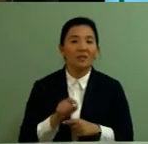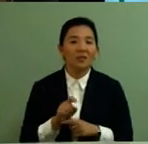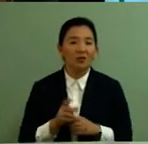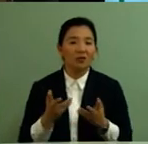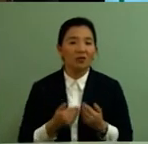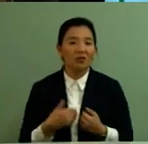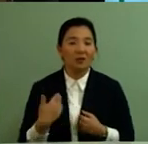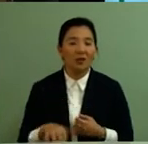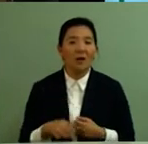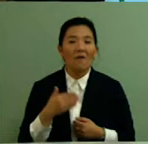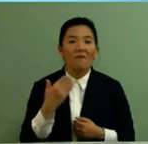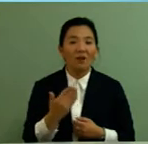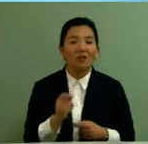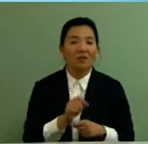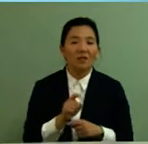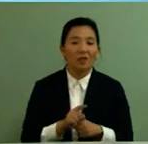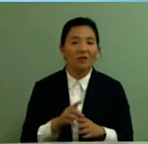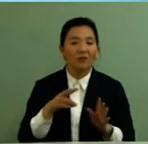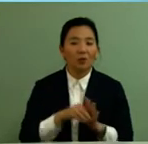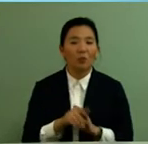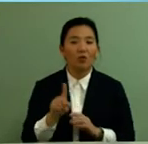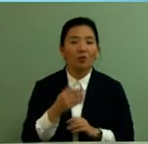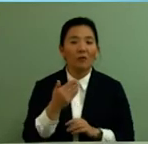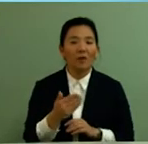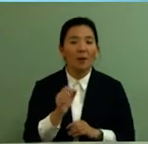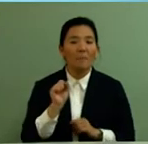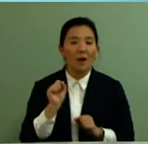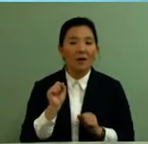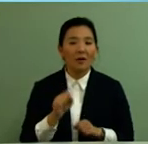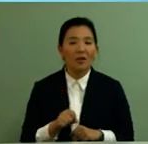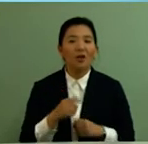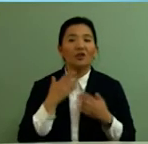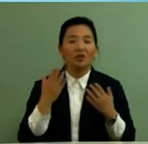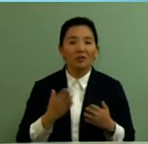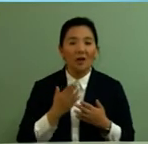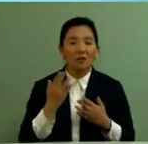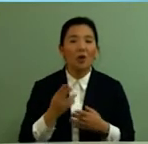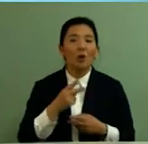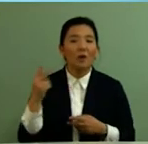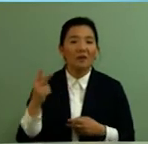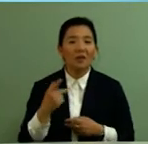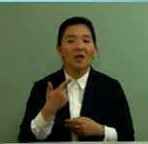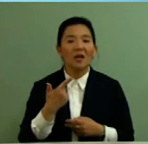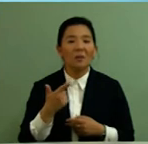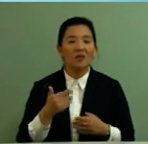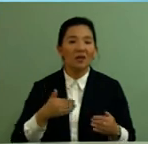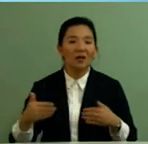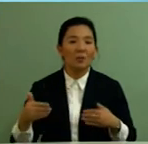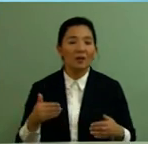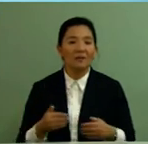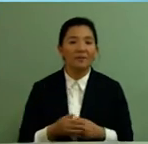Задача решена. Ваша задача заключается в том, чтобы вы могли читать уравнение гармонических колебаний.